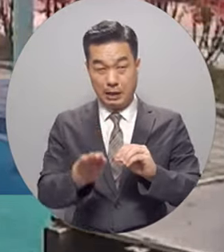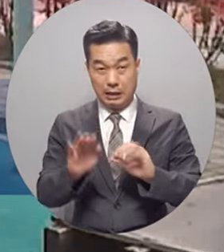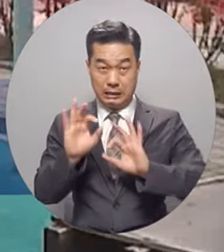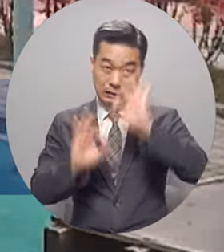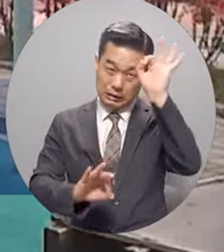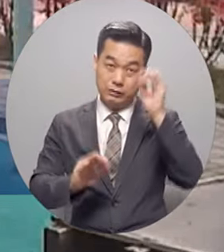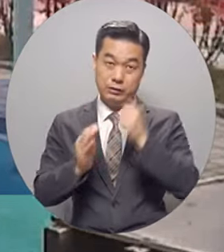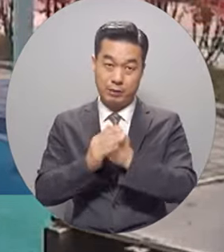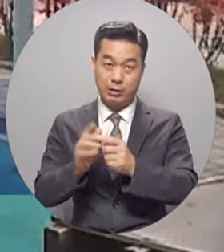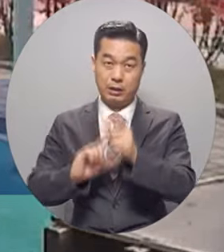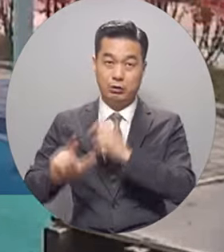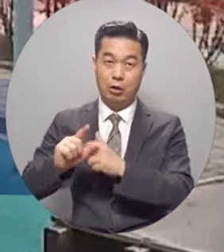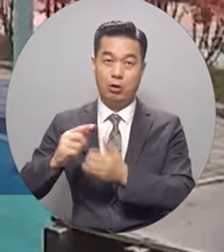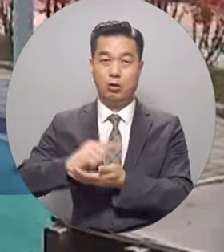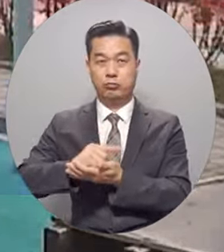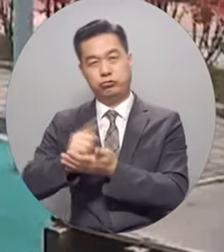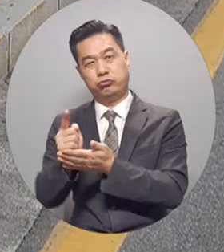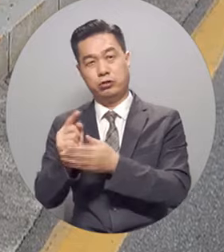가지지